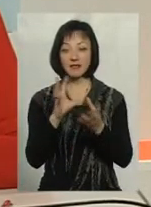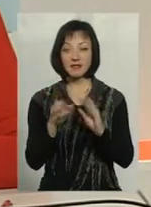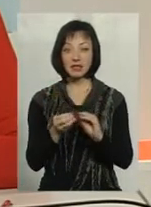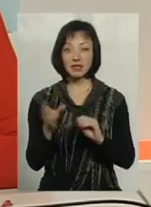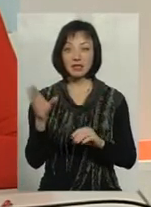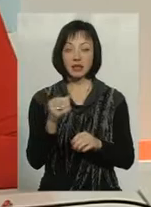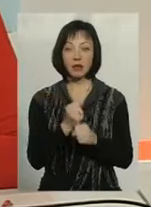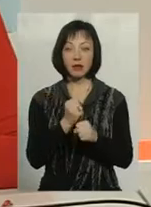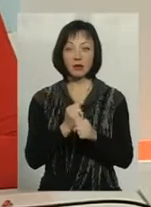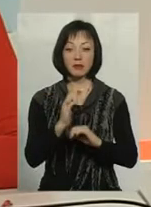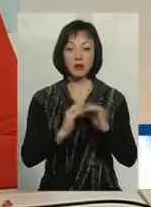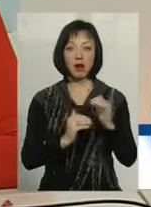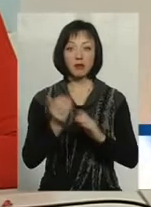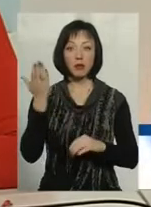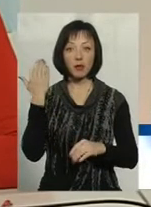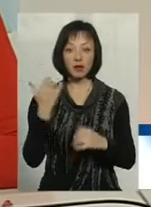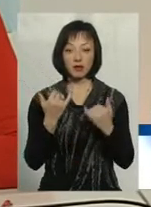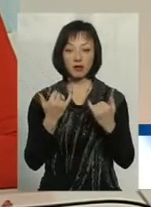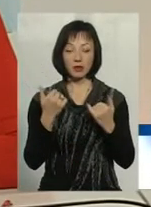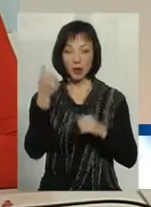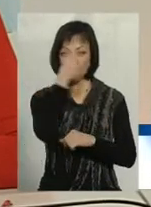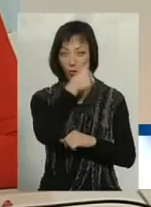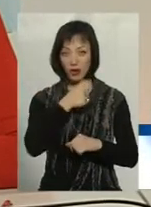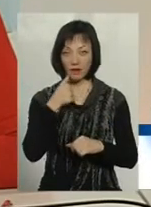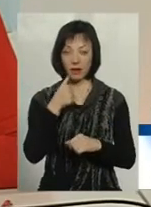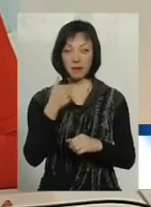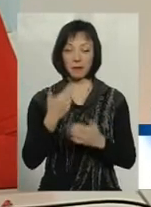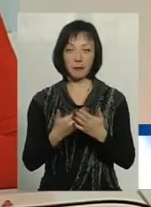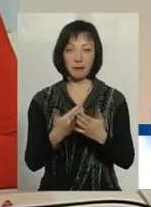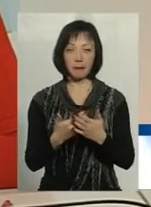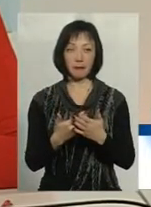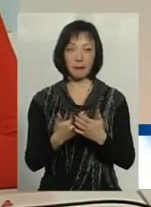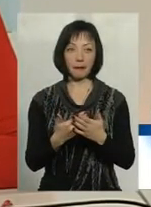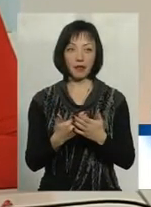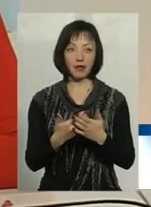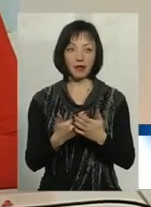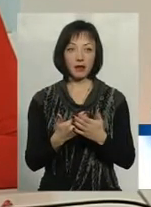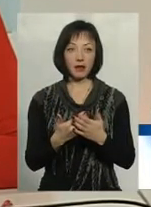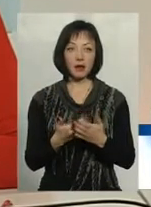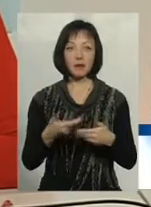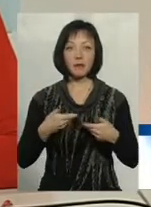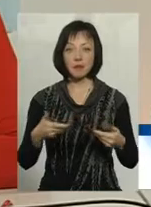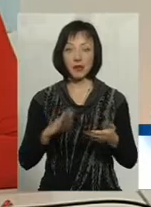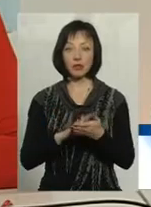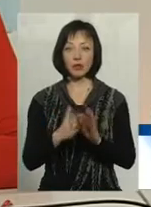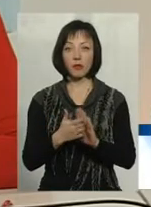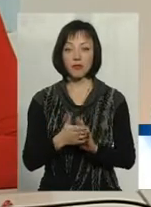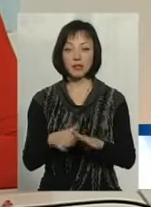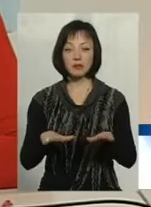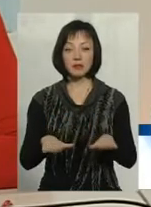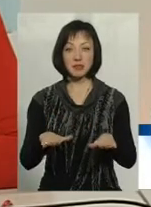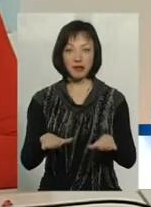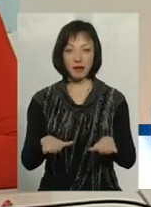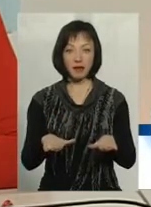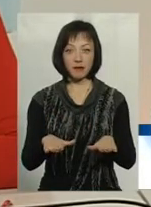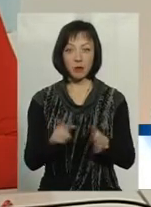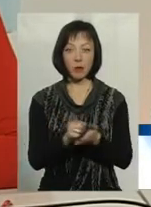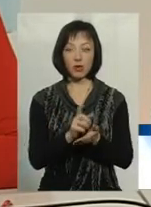бізнесу, особливо малого і середнього, потихеньку починають відбирати права. І